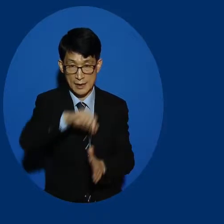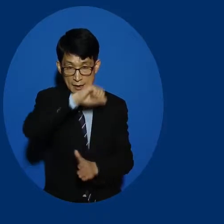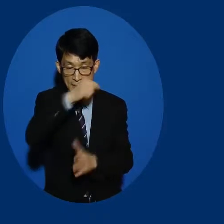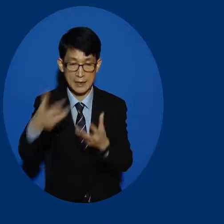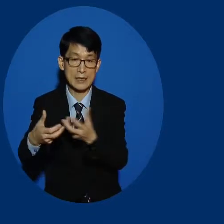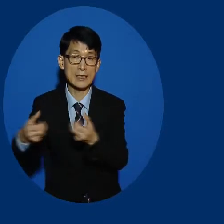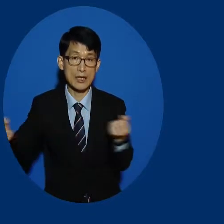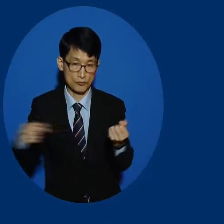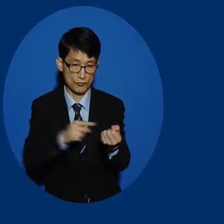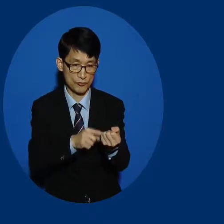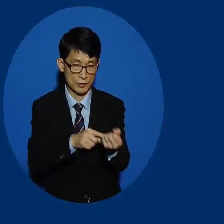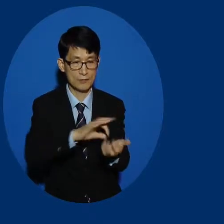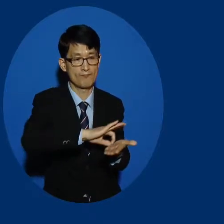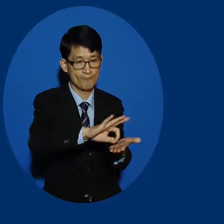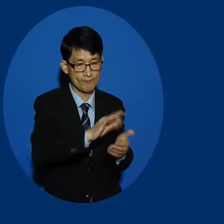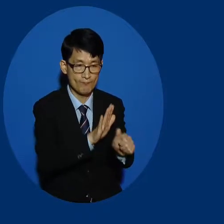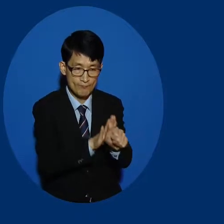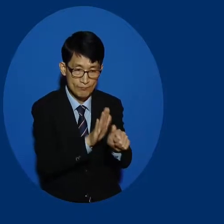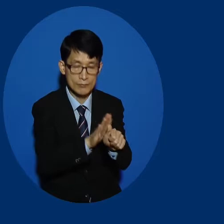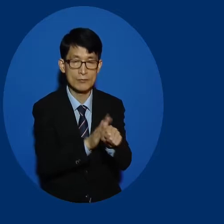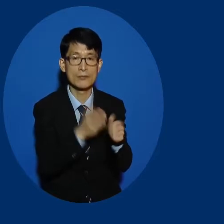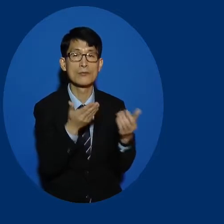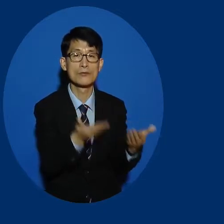지원할 필요가 있어 보입니다.